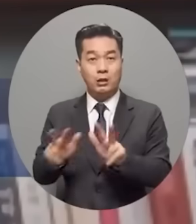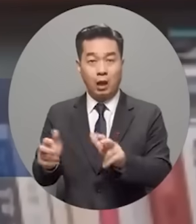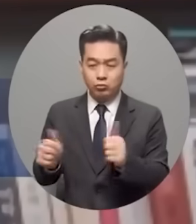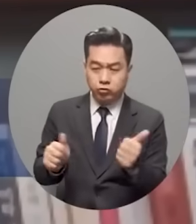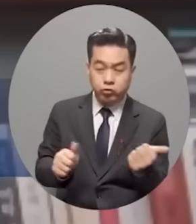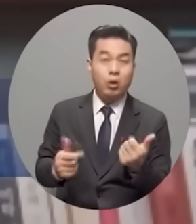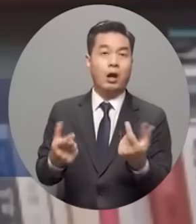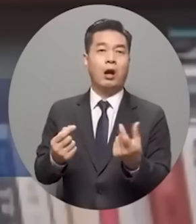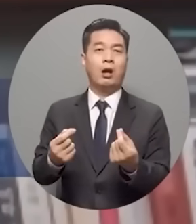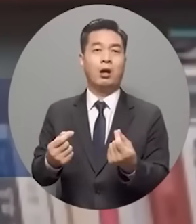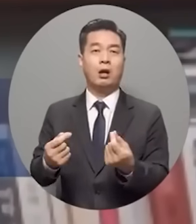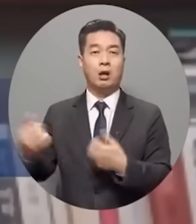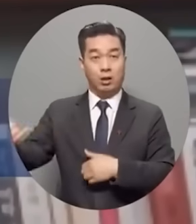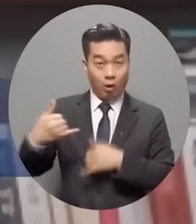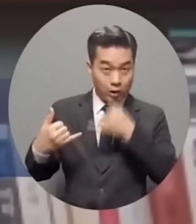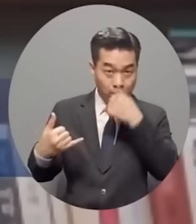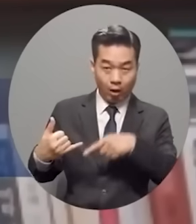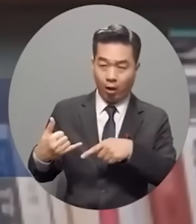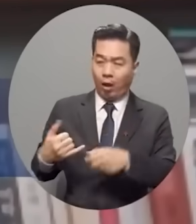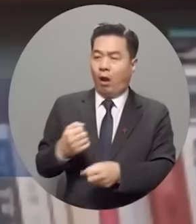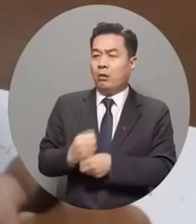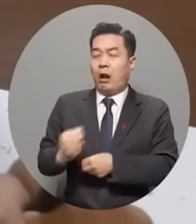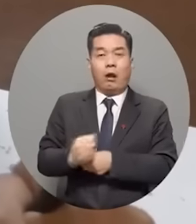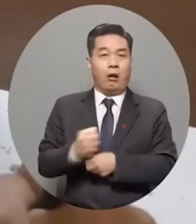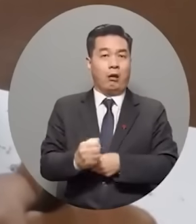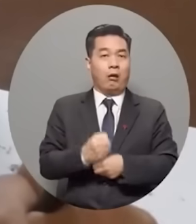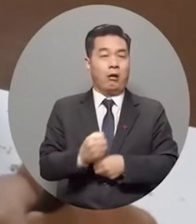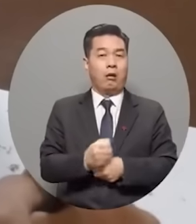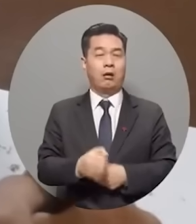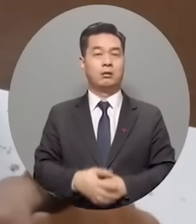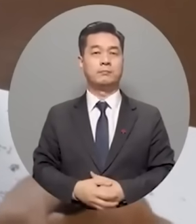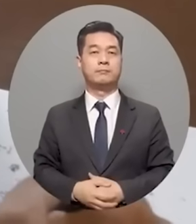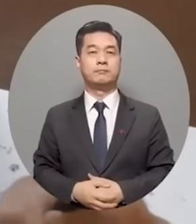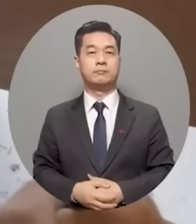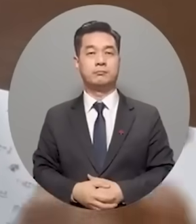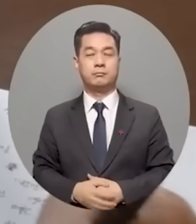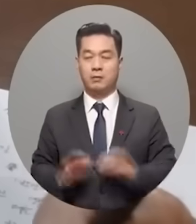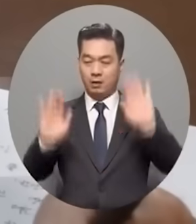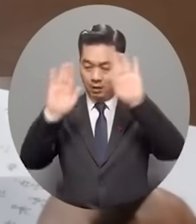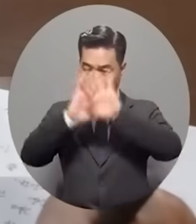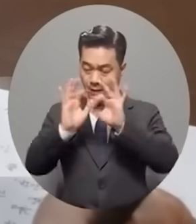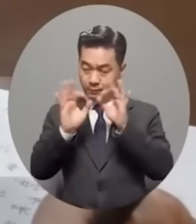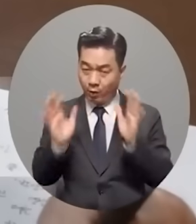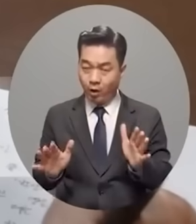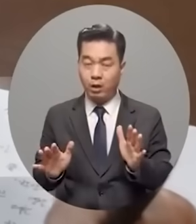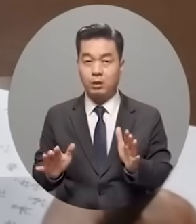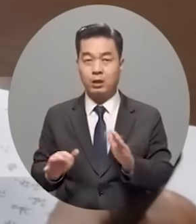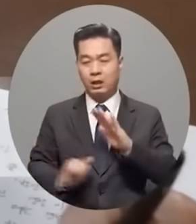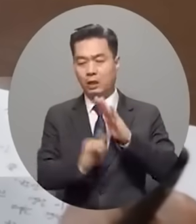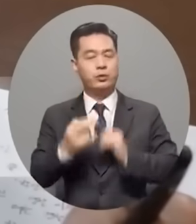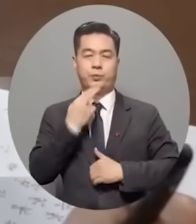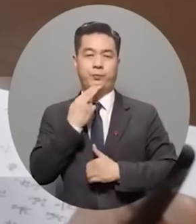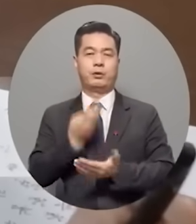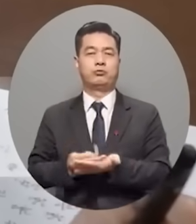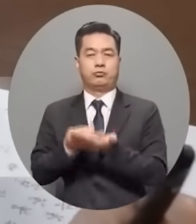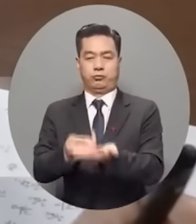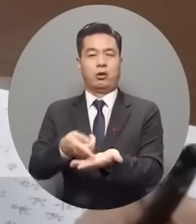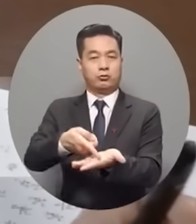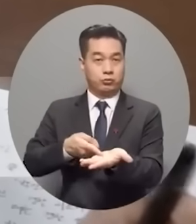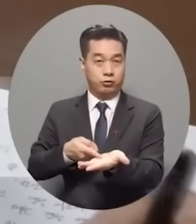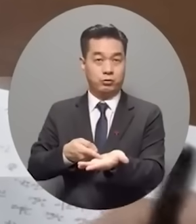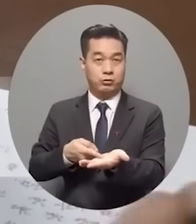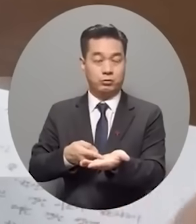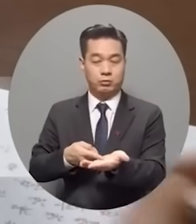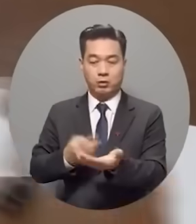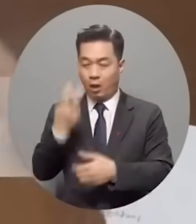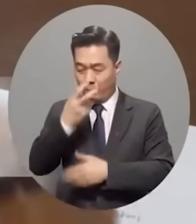연락이 왔더라고요. 저희로서는 너무 당황스럽고. 밤사이 가족도 없이 수술대에 오른 건데 보호자라는 모르는